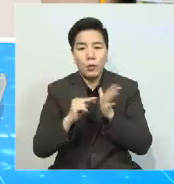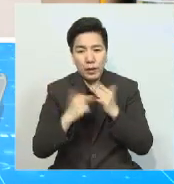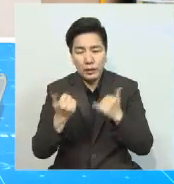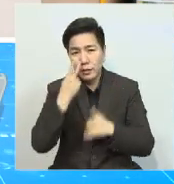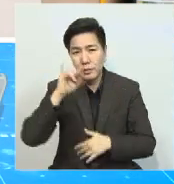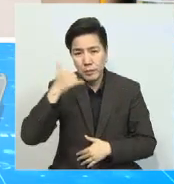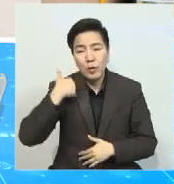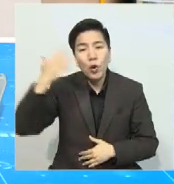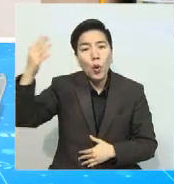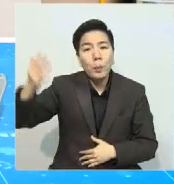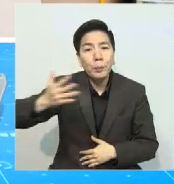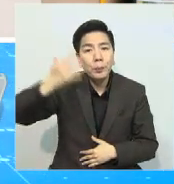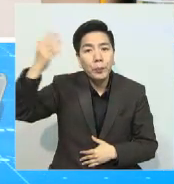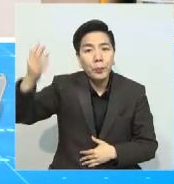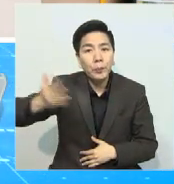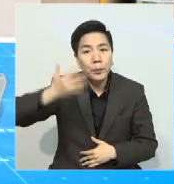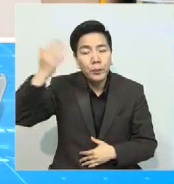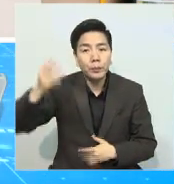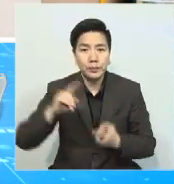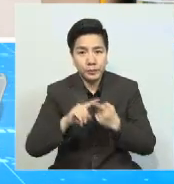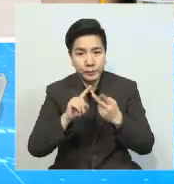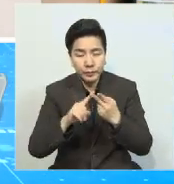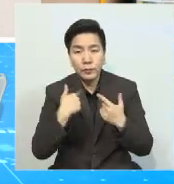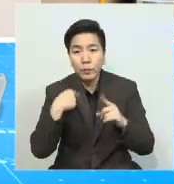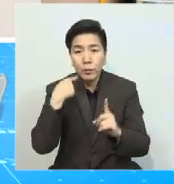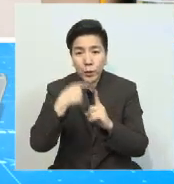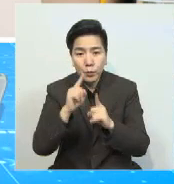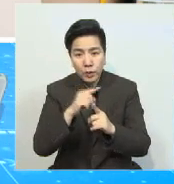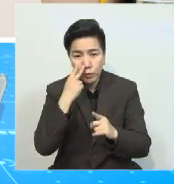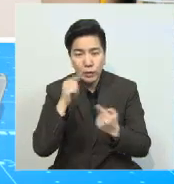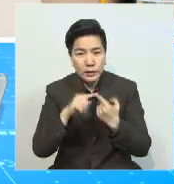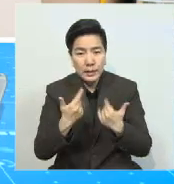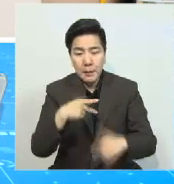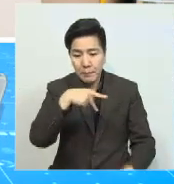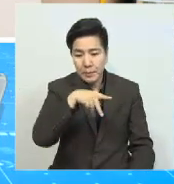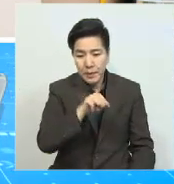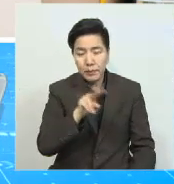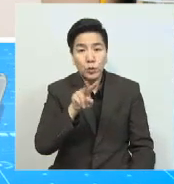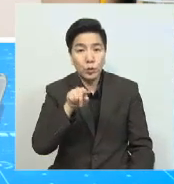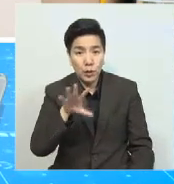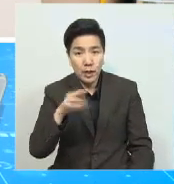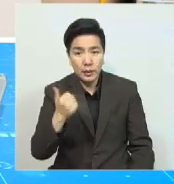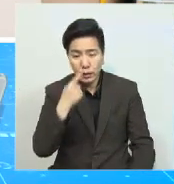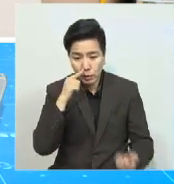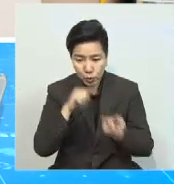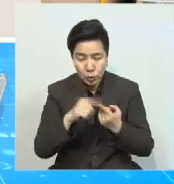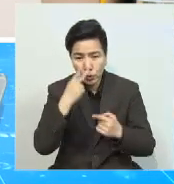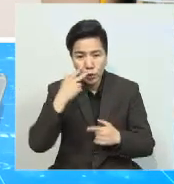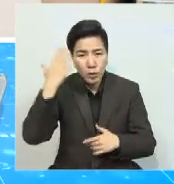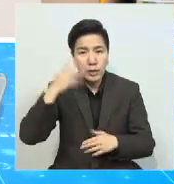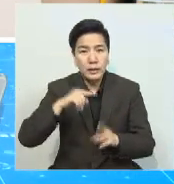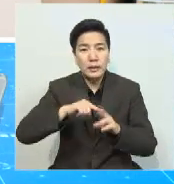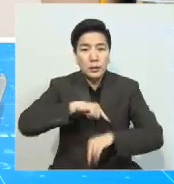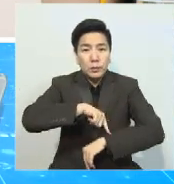ช่วงก็จะมีลมอ่อนๆเข้ามาแล้วก็ประกอบกับการวัดค่า PM 2.5 เนี่ยมันเป็นวัดรอบ